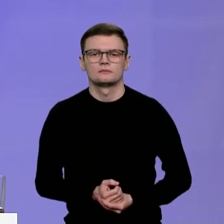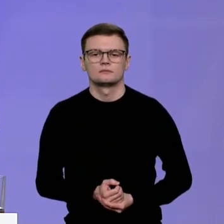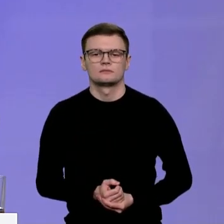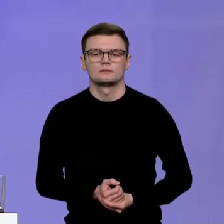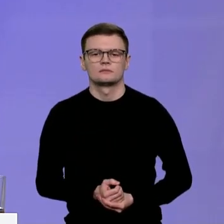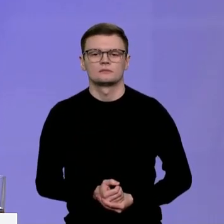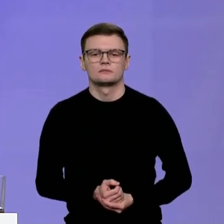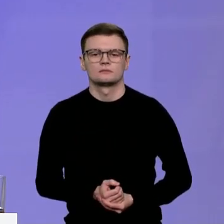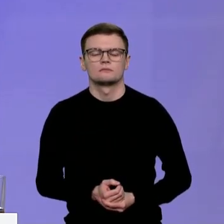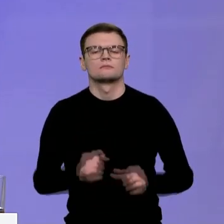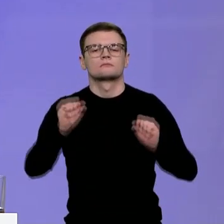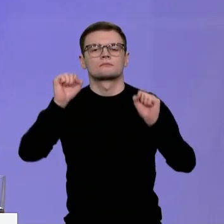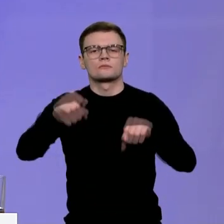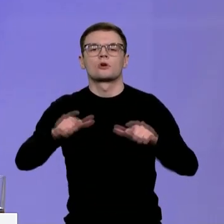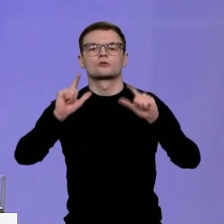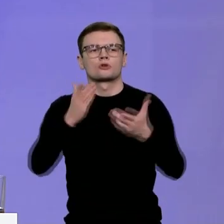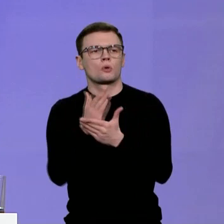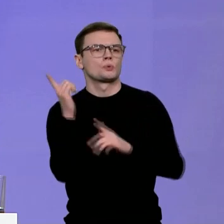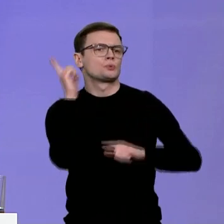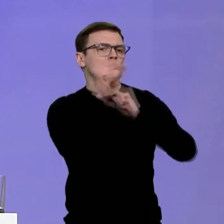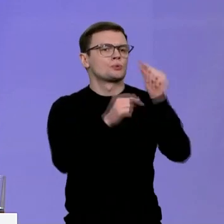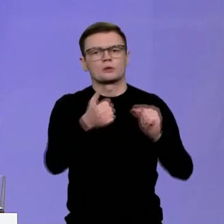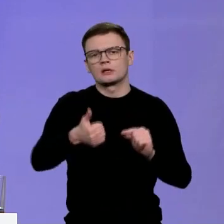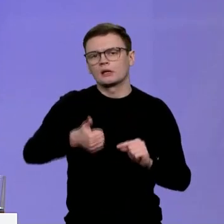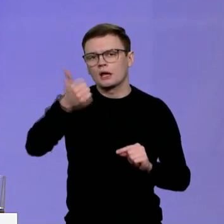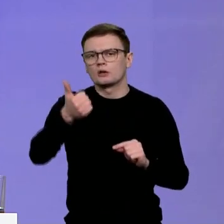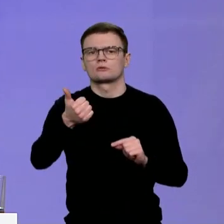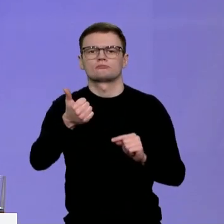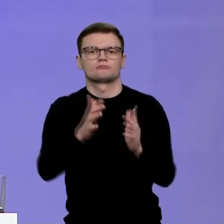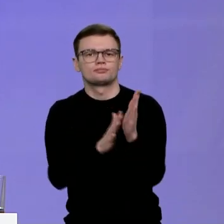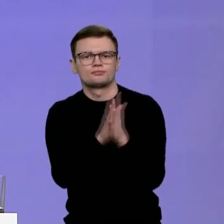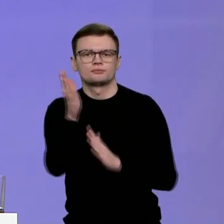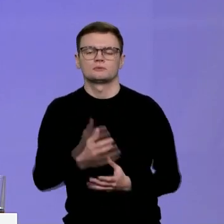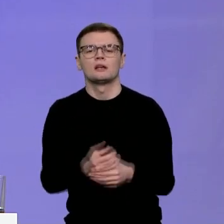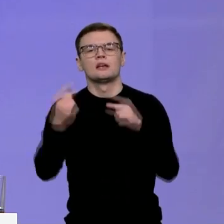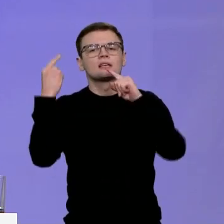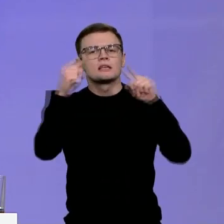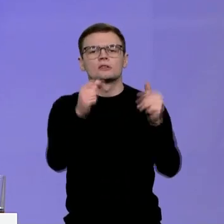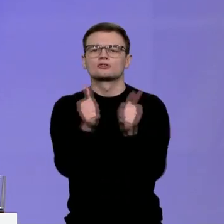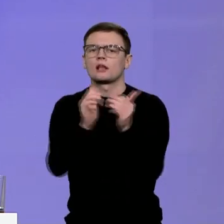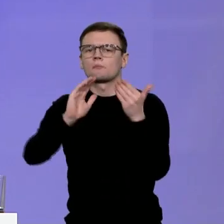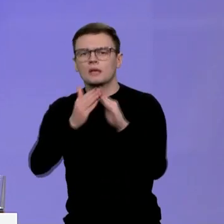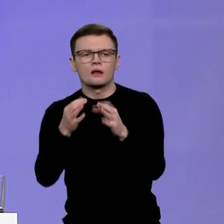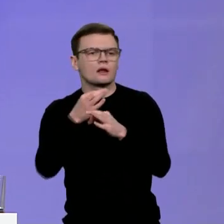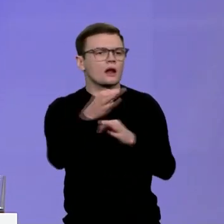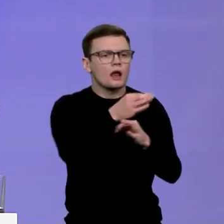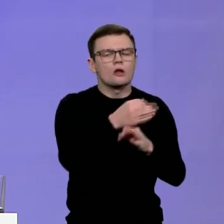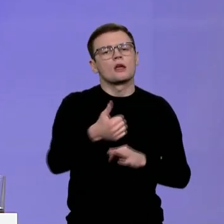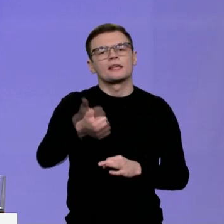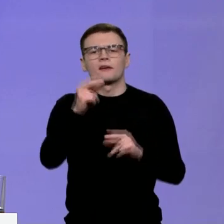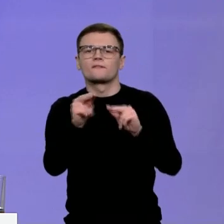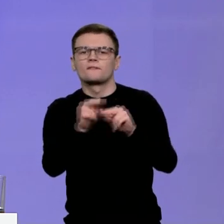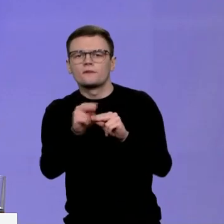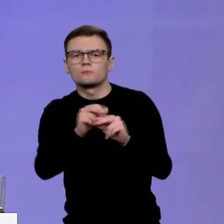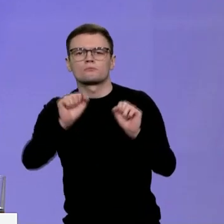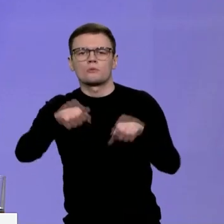pagerinti susisiekimą su regionu, tai yra su kitais apskrities miestais, kitais rajonais, tas pats Pakruojis,